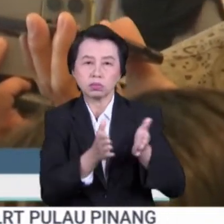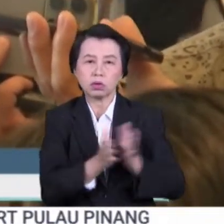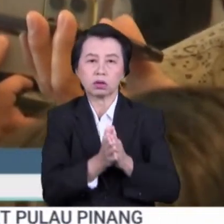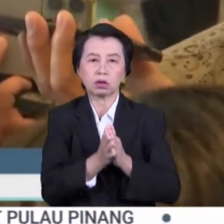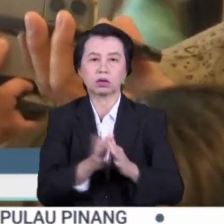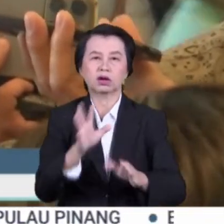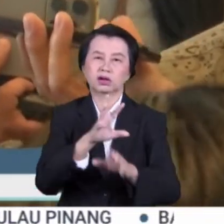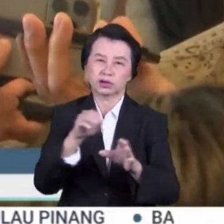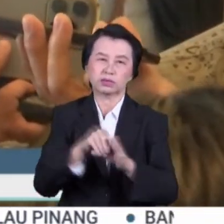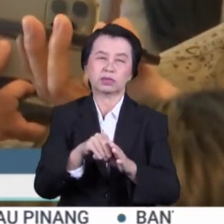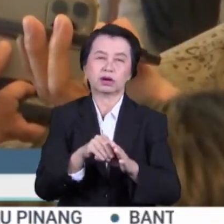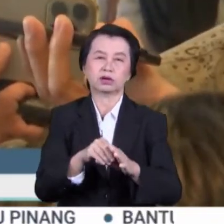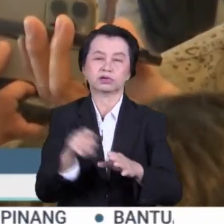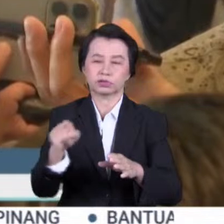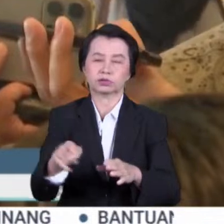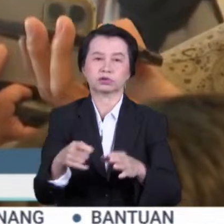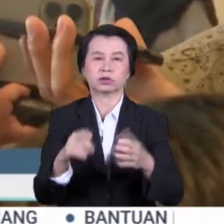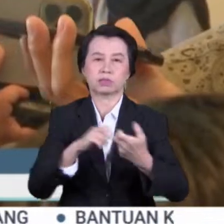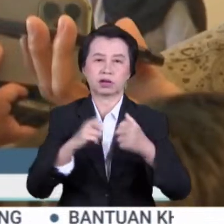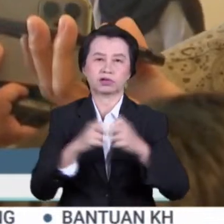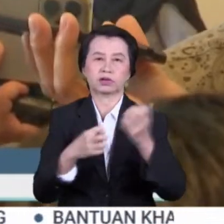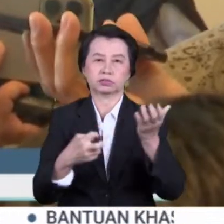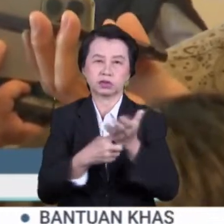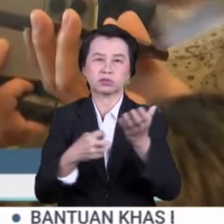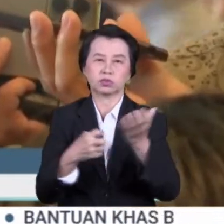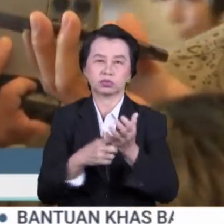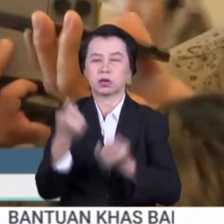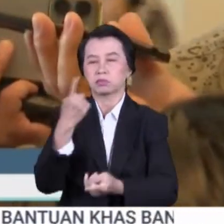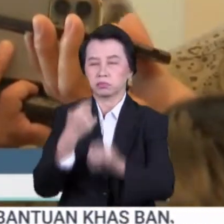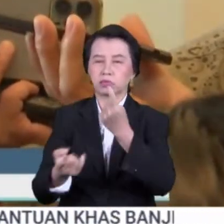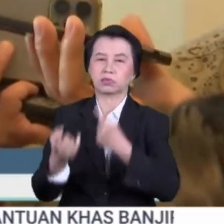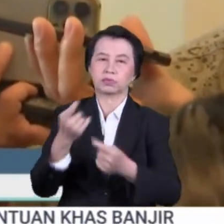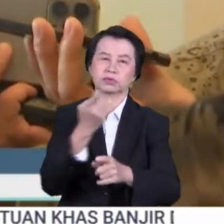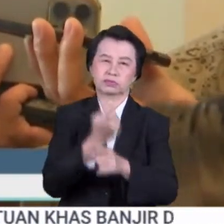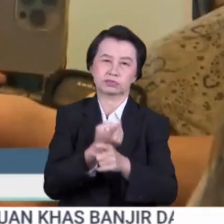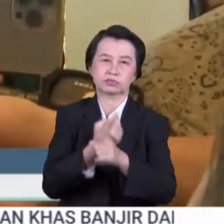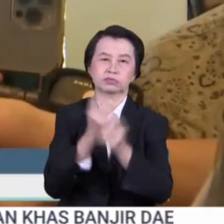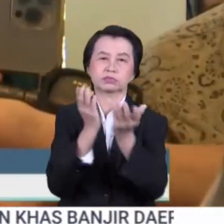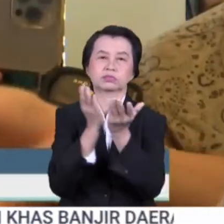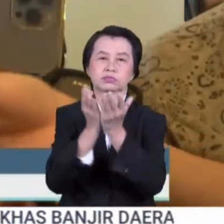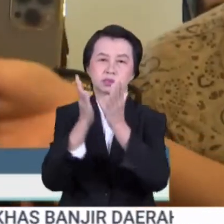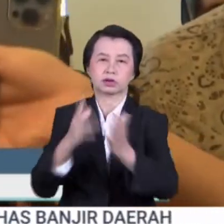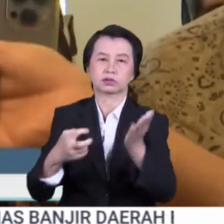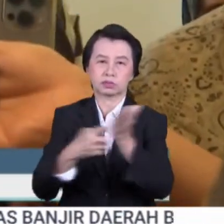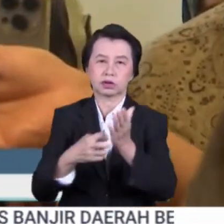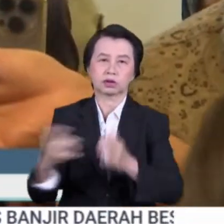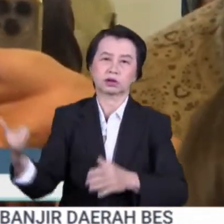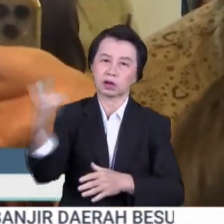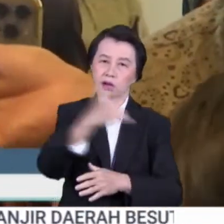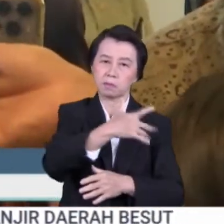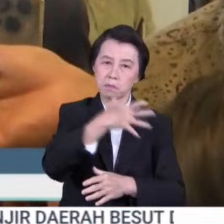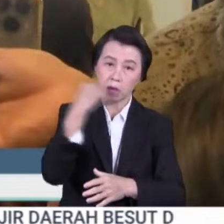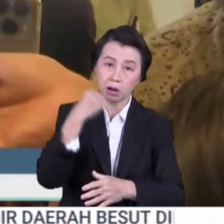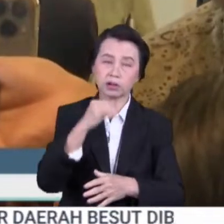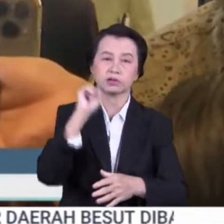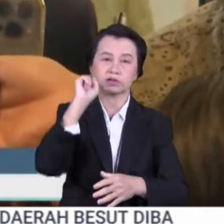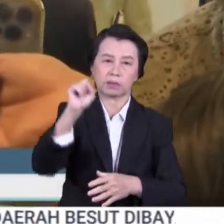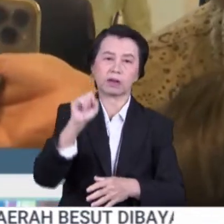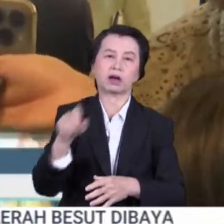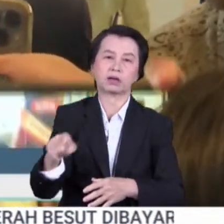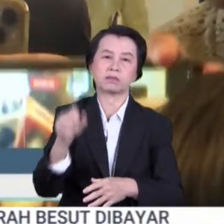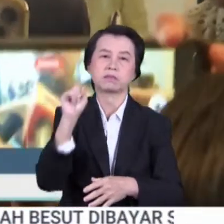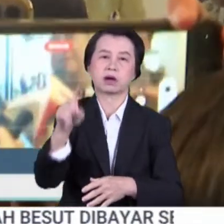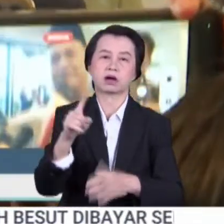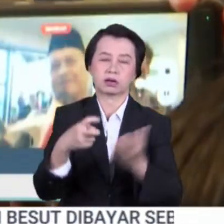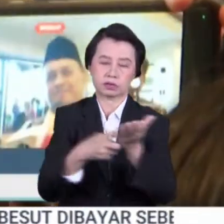masalah tiket pelajar. Ini yang selalu ditimbulkan oleh pelajar berkenaan. Kita akan bawa perkara ini dan akan